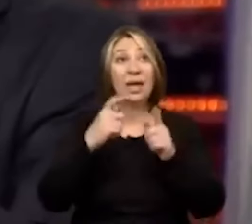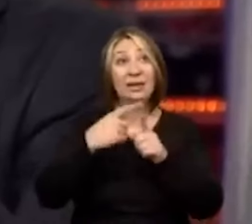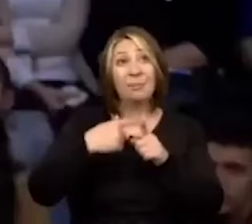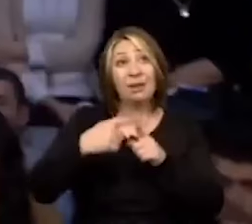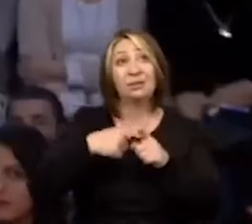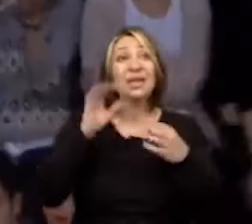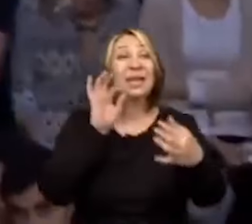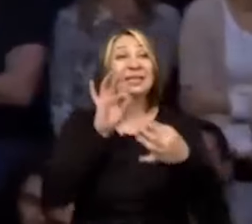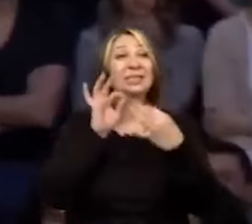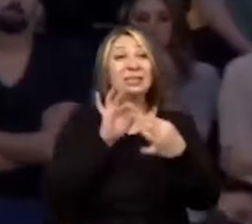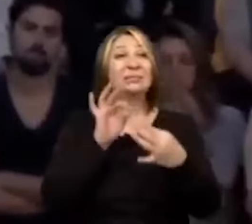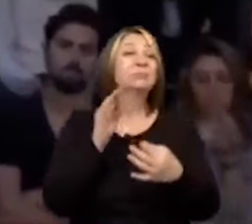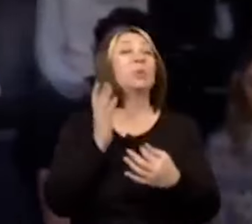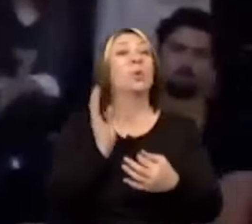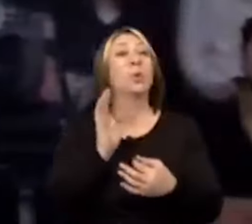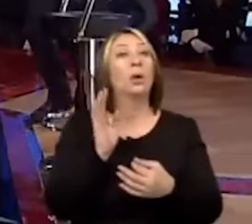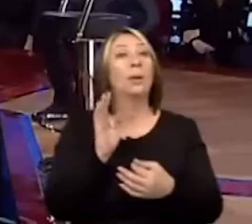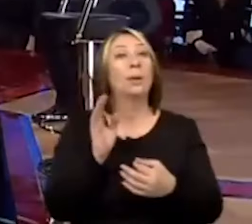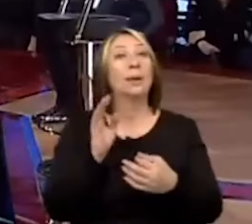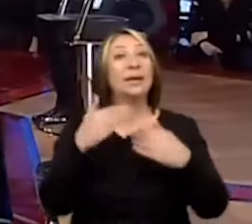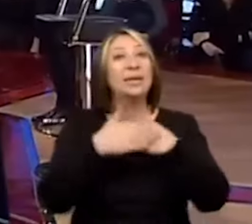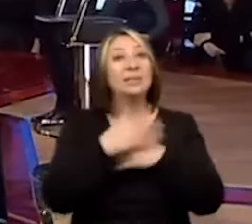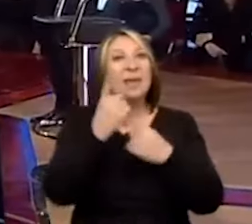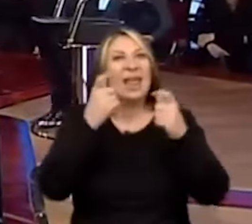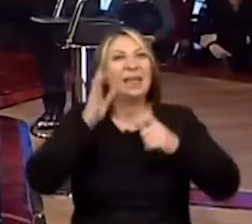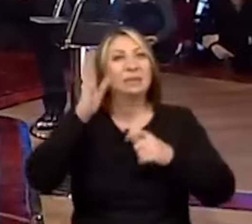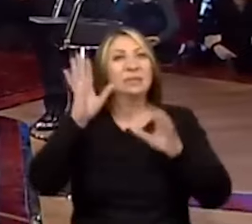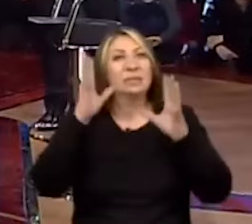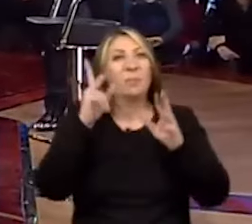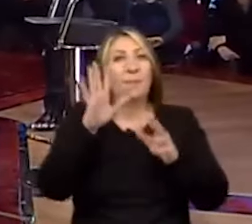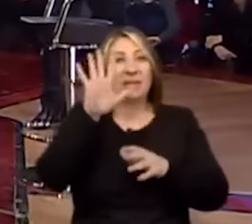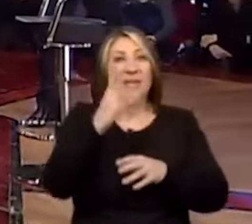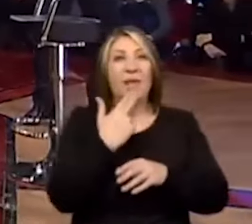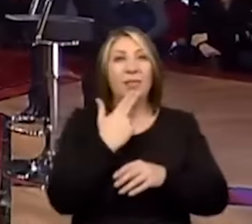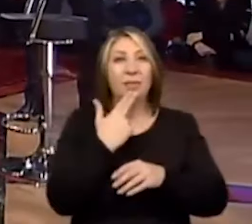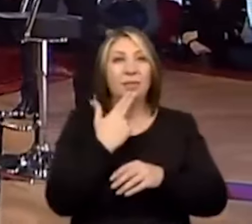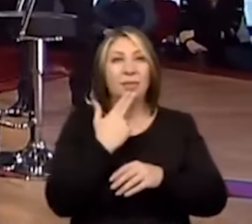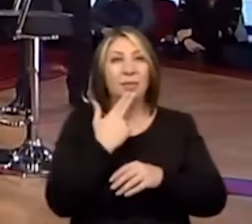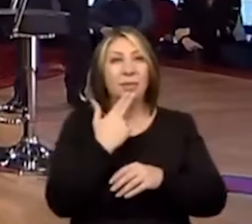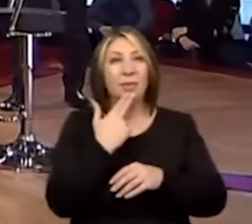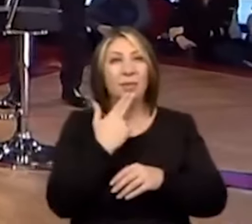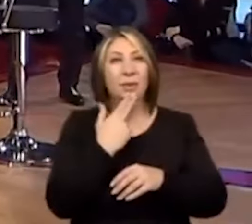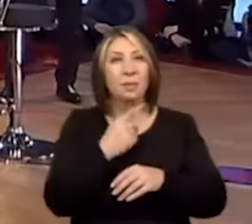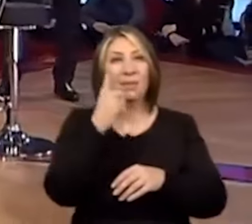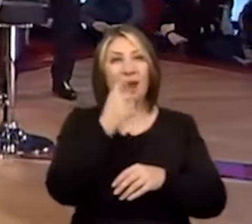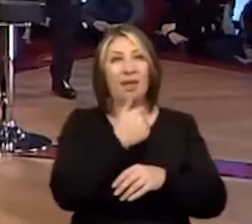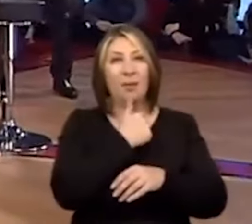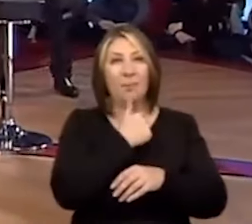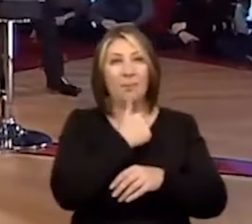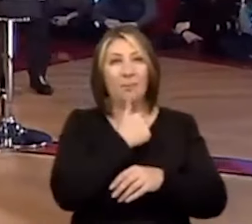Telefonla. Ama iletişim yok. Geçen bir yere gittiğim zaman delirecek gibi oluyorum. 5 tane kadın, 1 tane